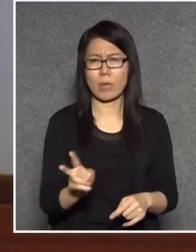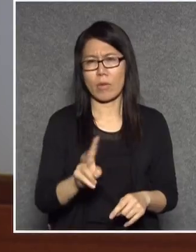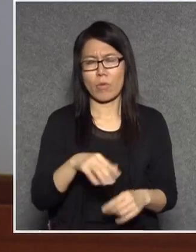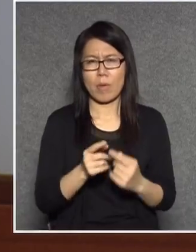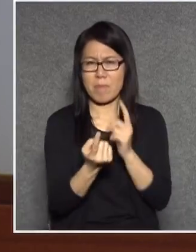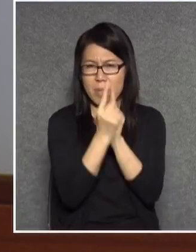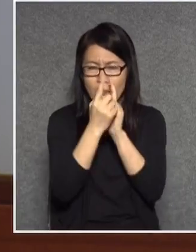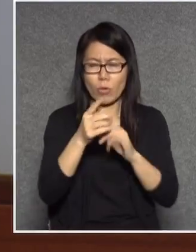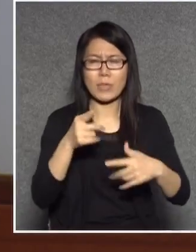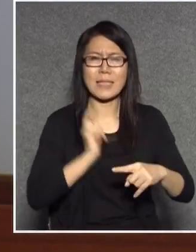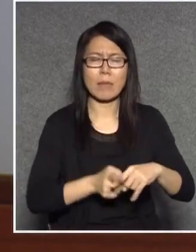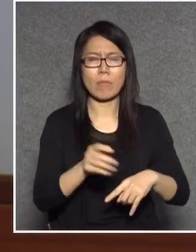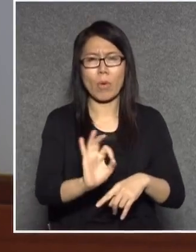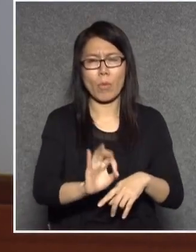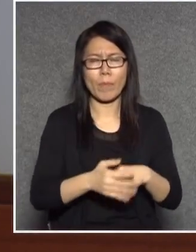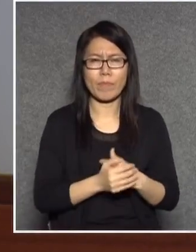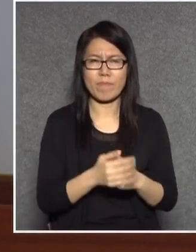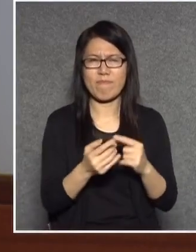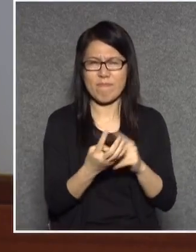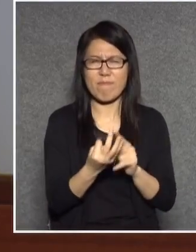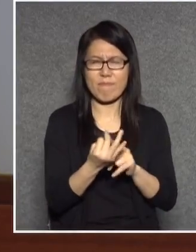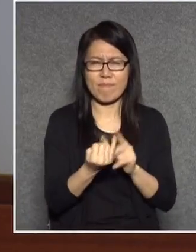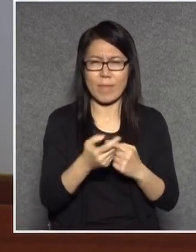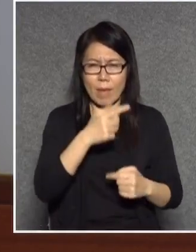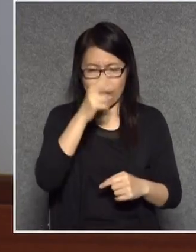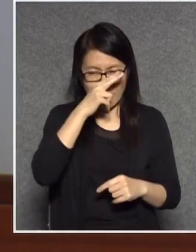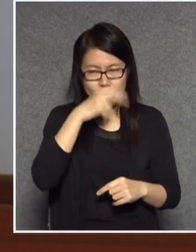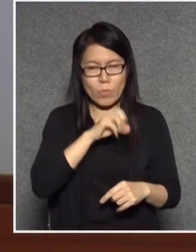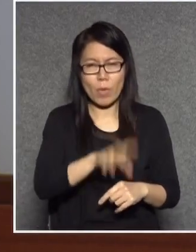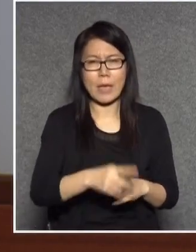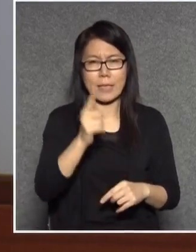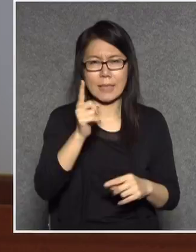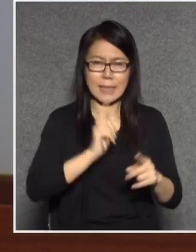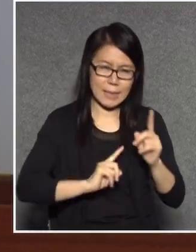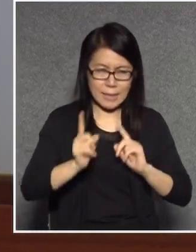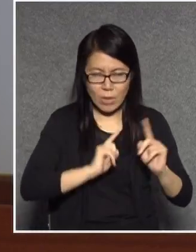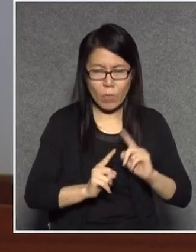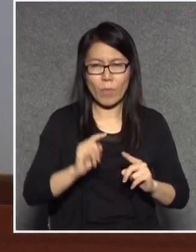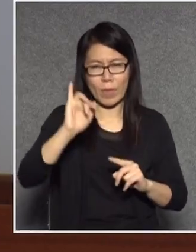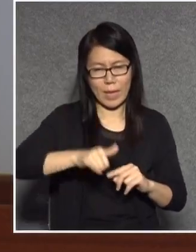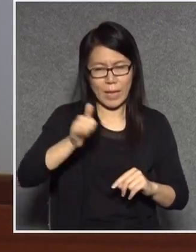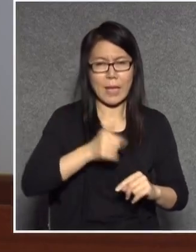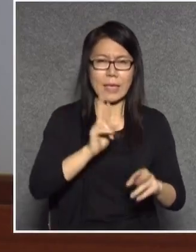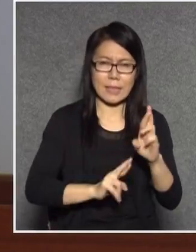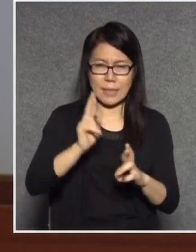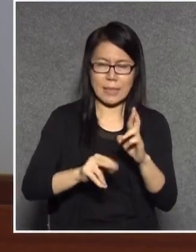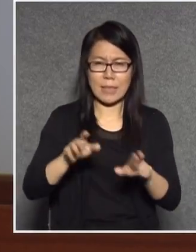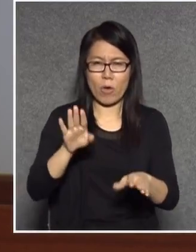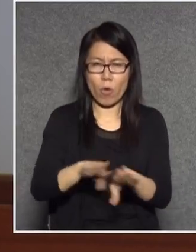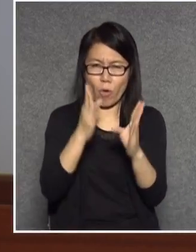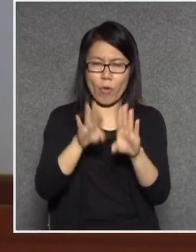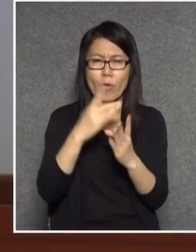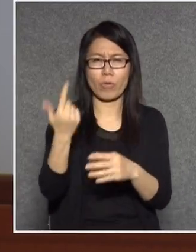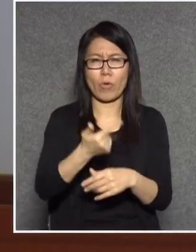對這些事實，只是不斷地多些自由行城市啦，一簽多行要恢復啦，這樣